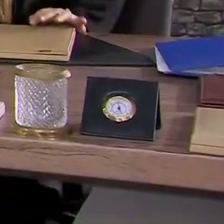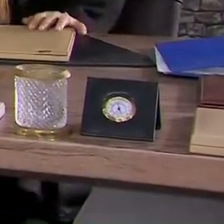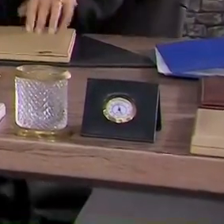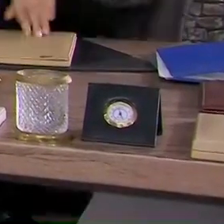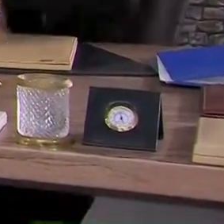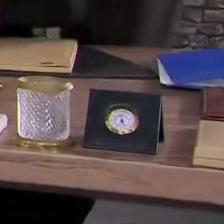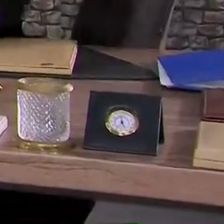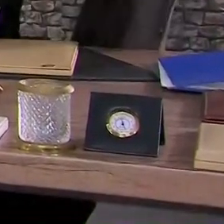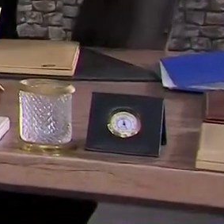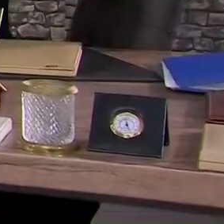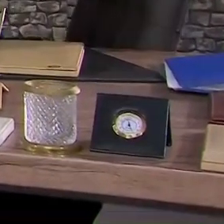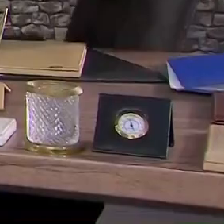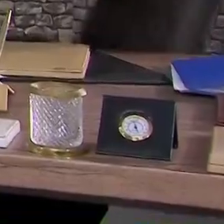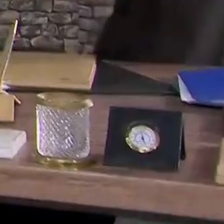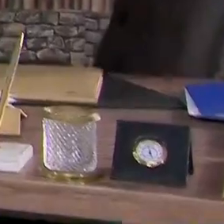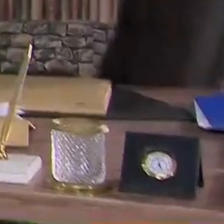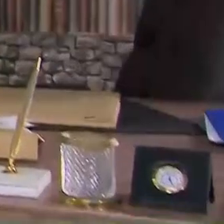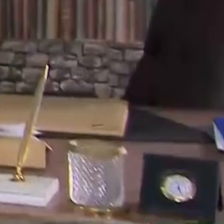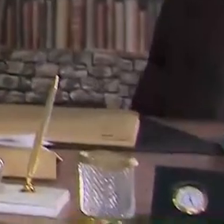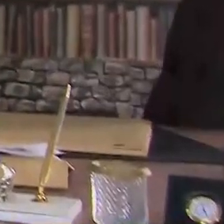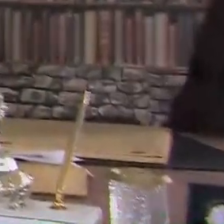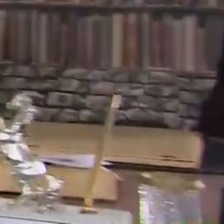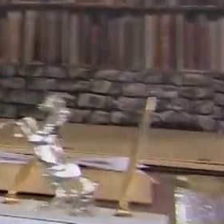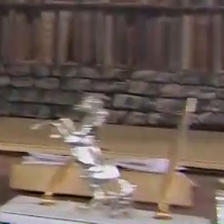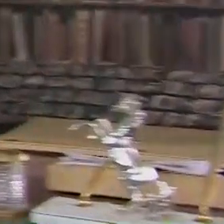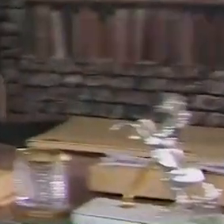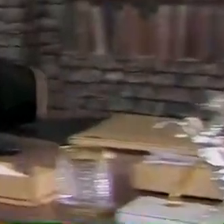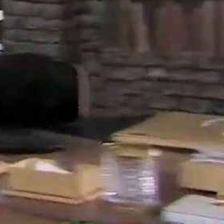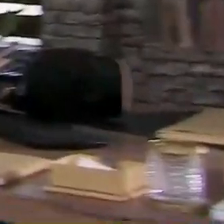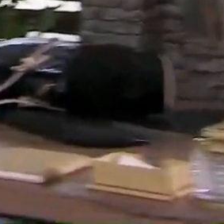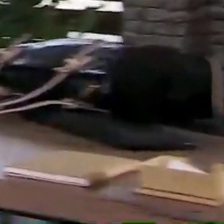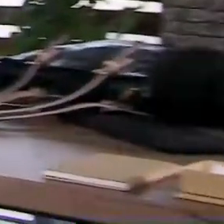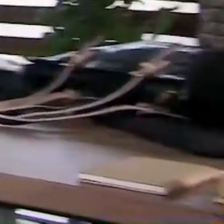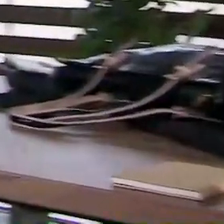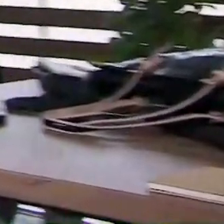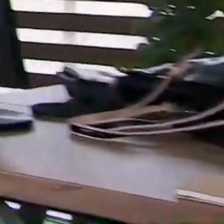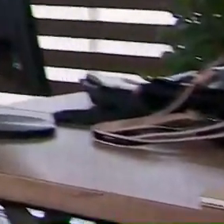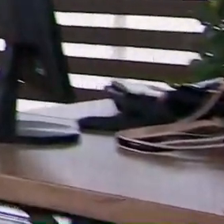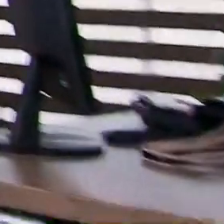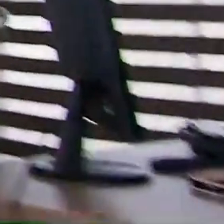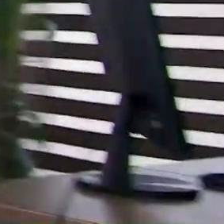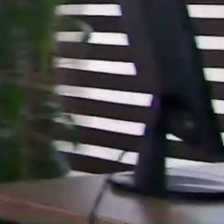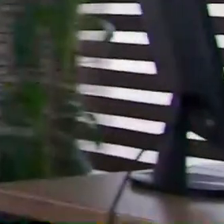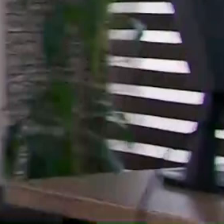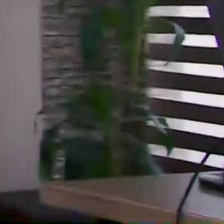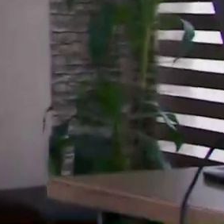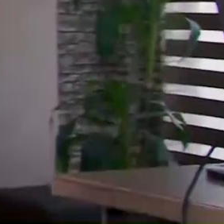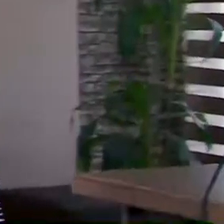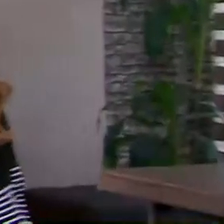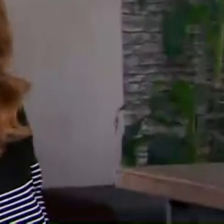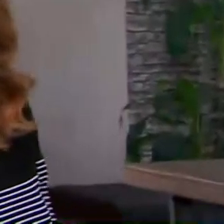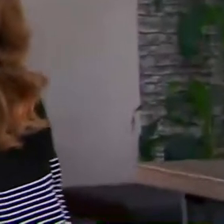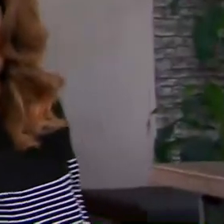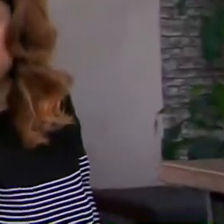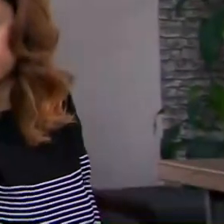Rüyam sümeni bırakıp ayağa kalktı. Yüzünde tatlı sert bir ifade, gözlerini Cavidan'a dikmiş, hafifçe tebessüm ederek yanına